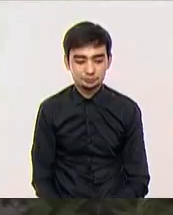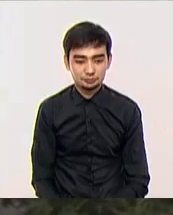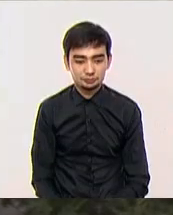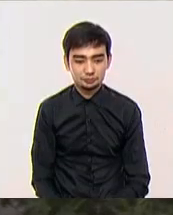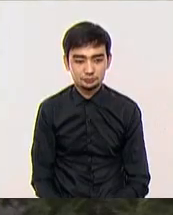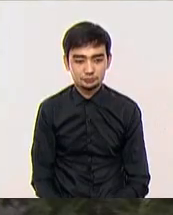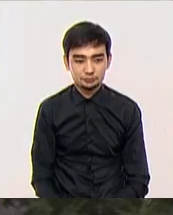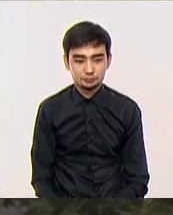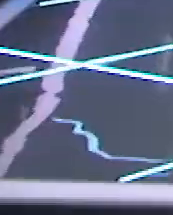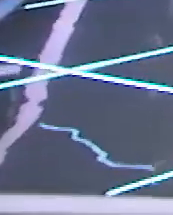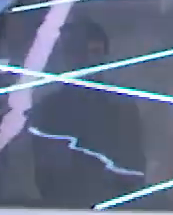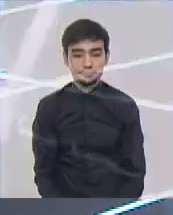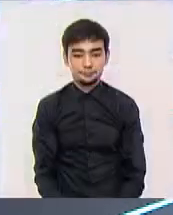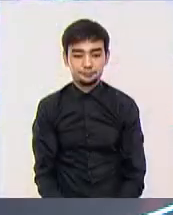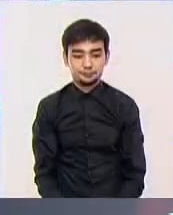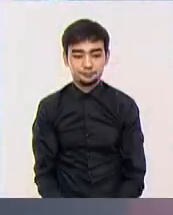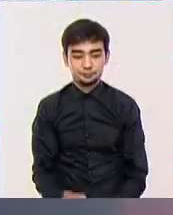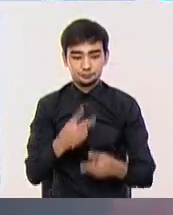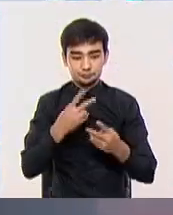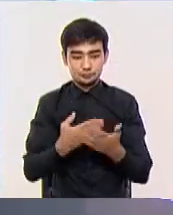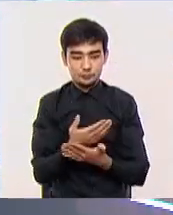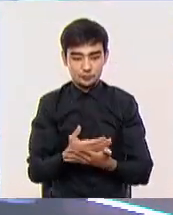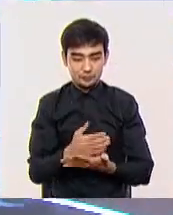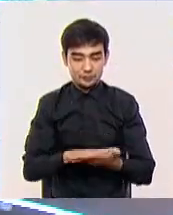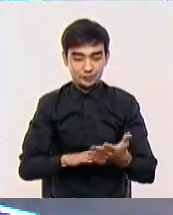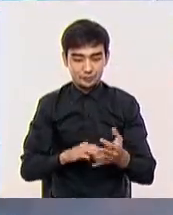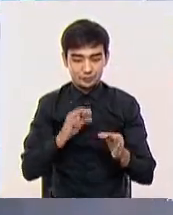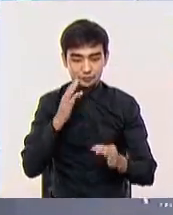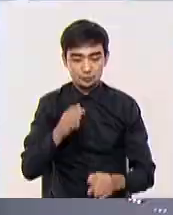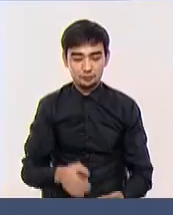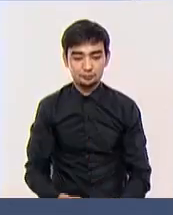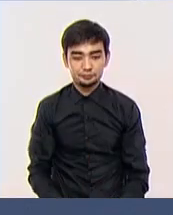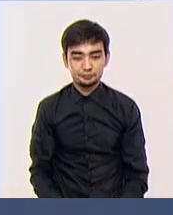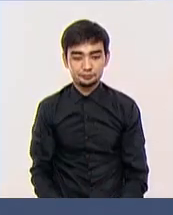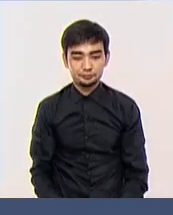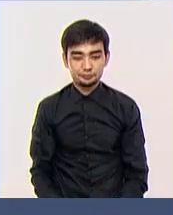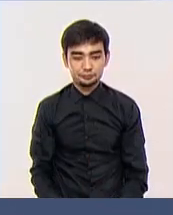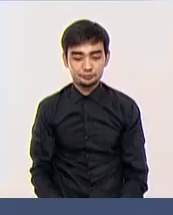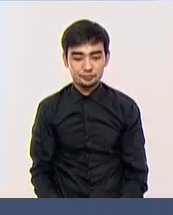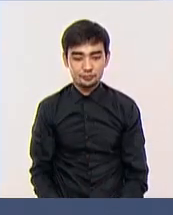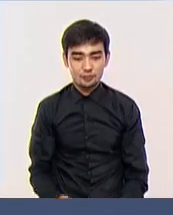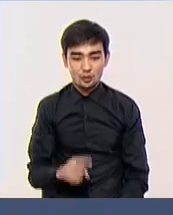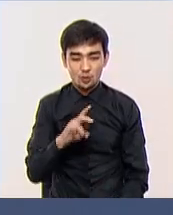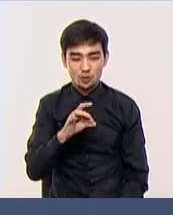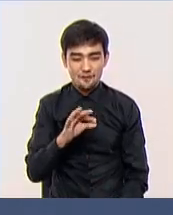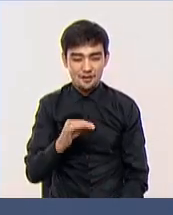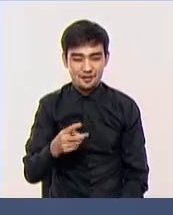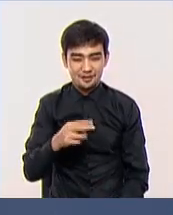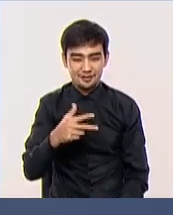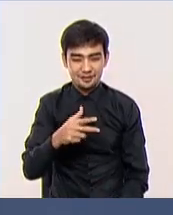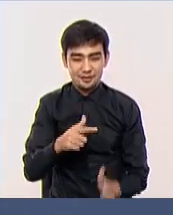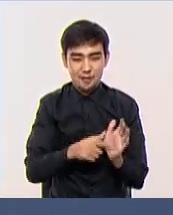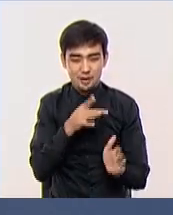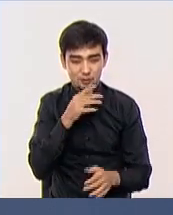Информбюро, Алматы. Вы смотрите новости Информбюро. Продолжаем выпуск. В Норвегии 37-летний